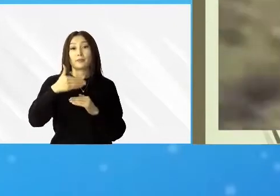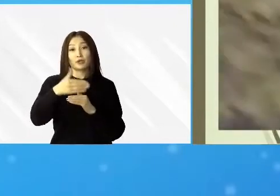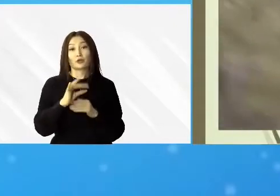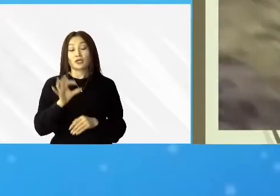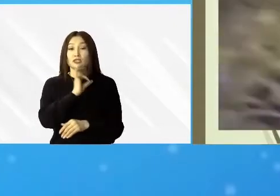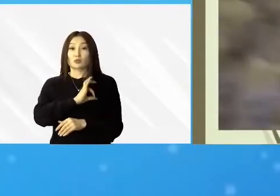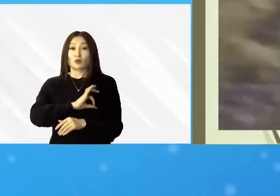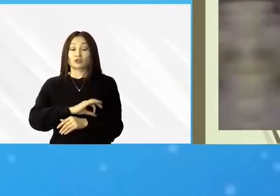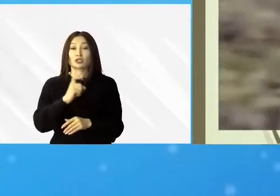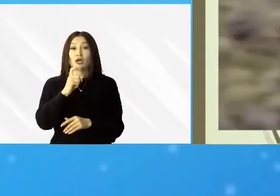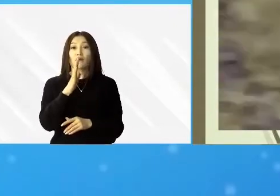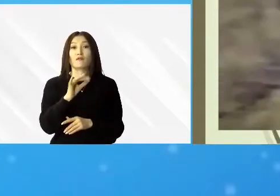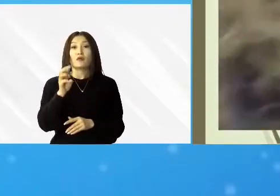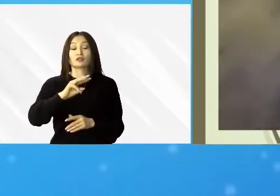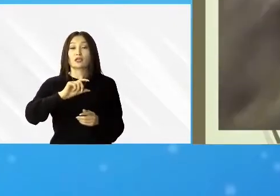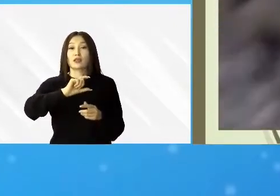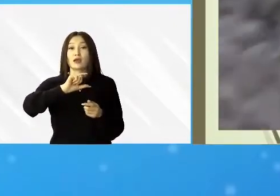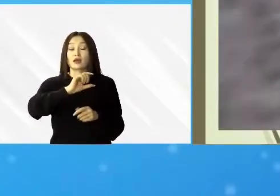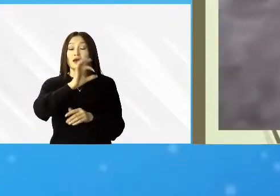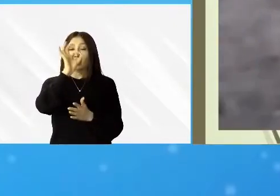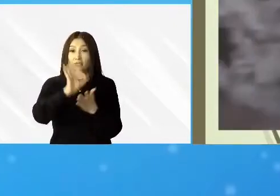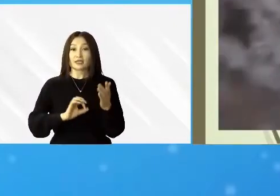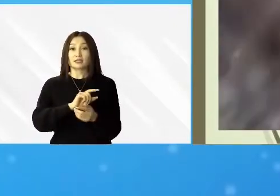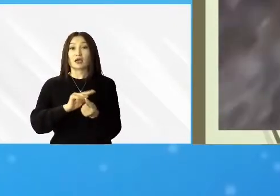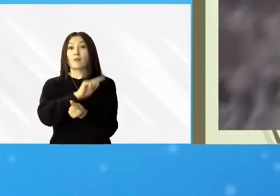используя массивный хвост для резких поворотов.